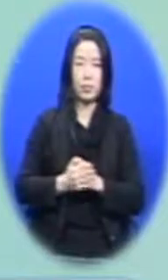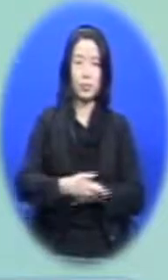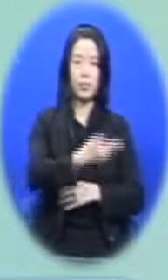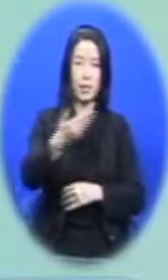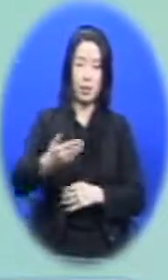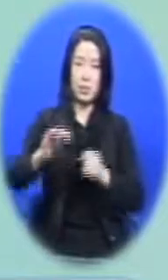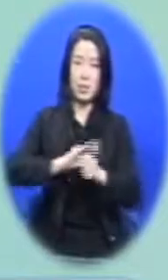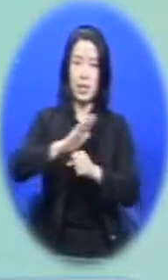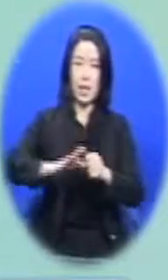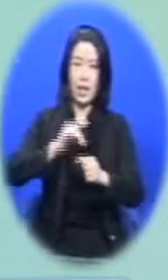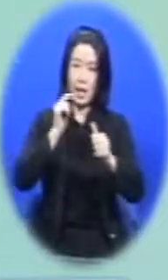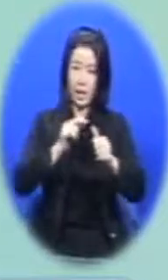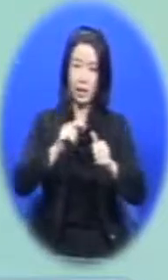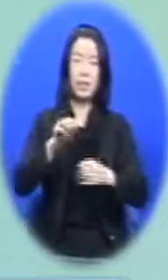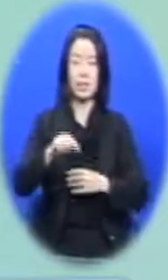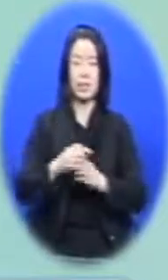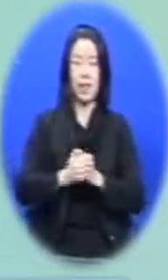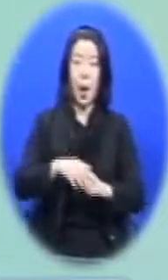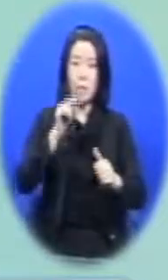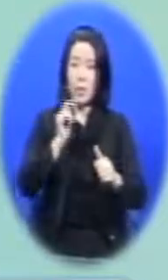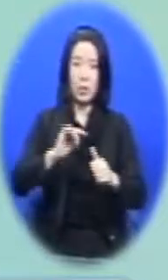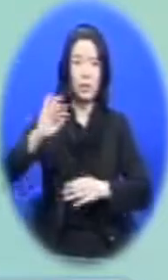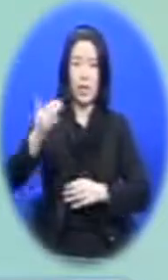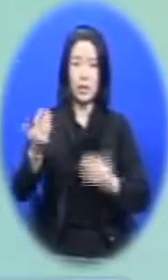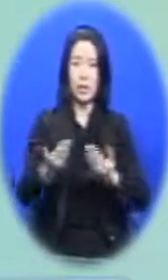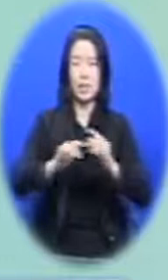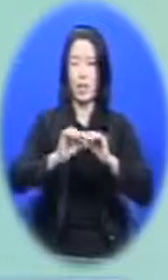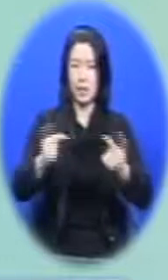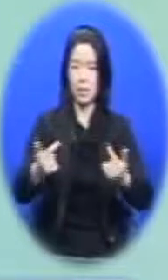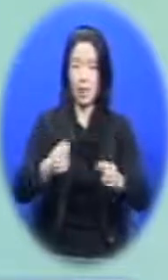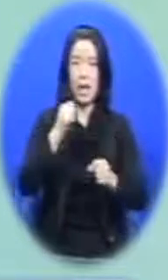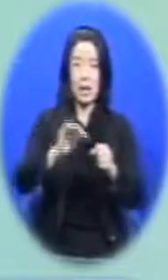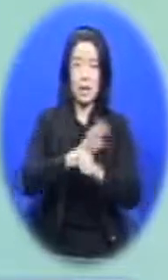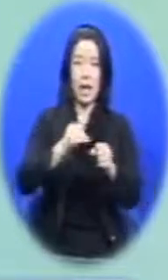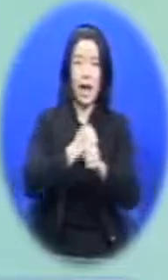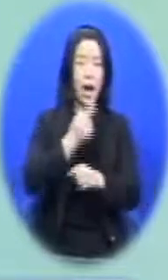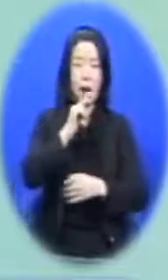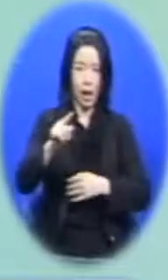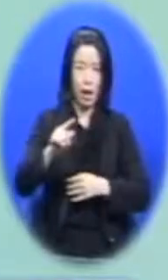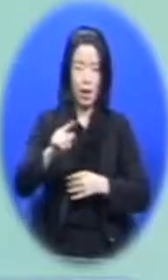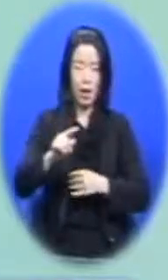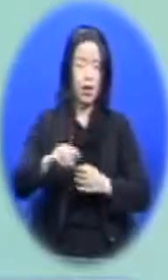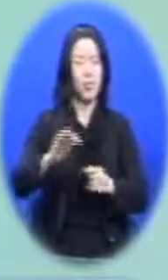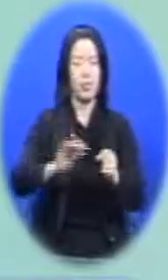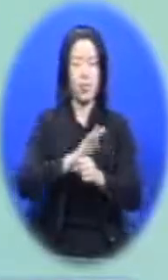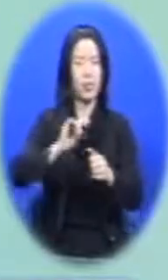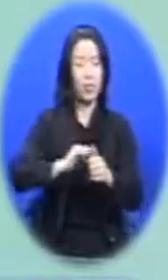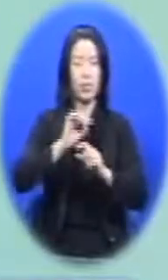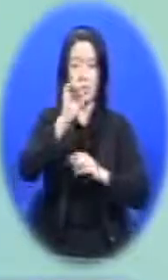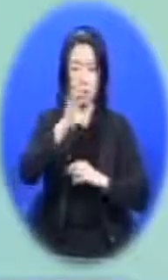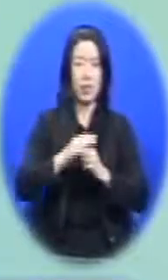여러분, 사랑하라는 것은 명령으로 되는 일이 아닙니다. 사랑하라고 해서 사랑이 되는 게 아닙니다.